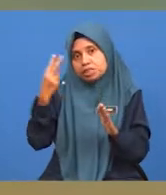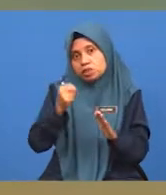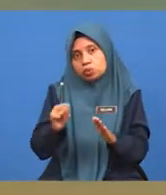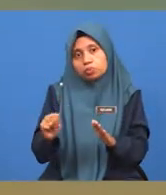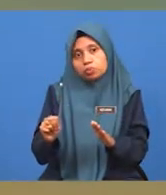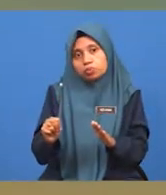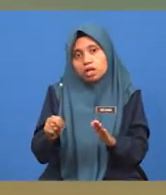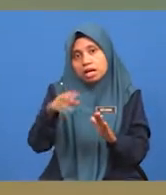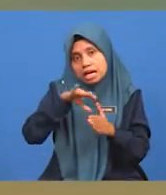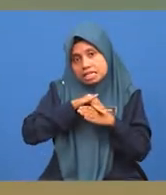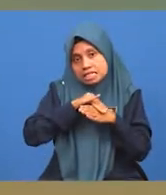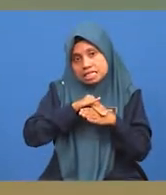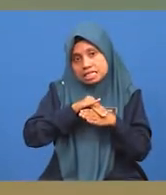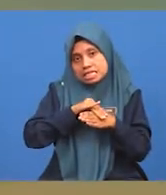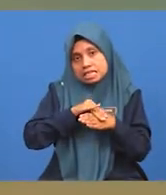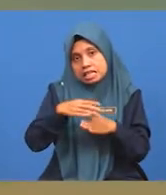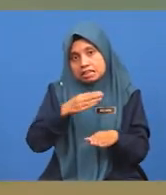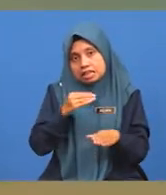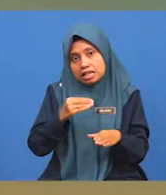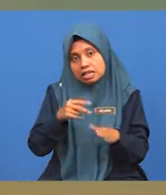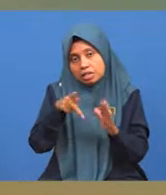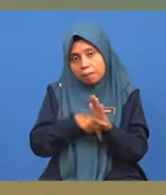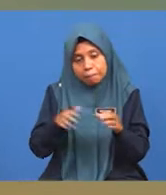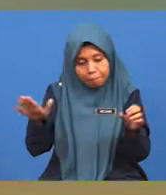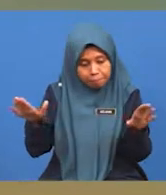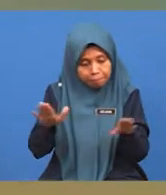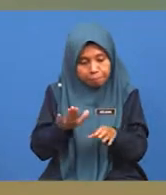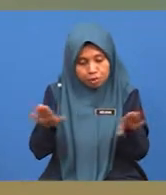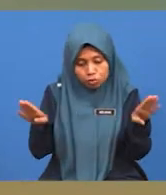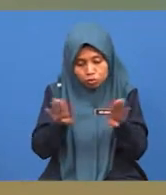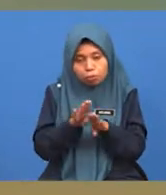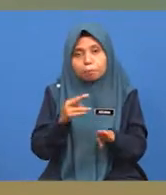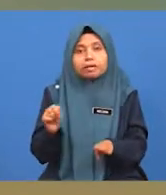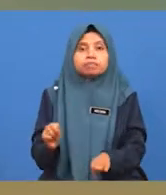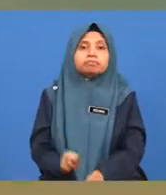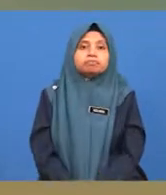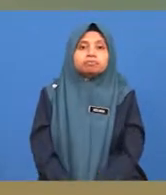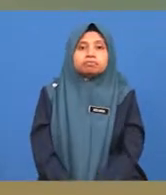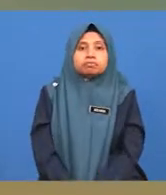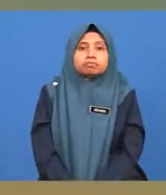pendahuluan, isi dan penutupan.